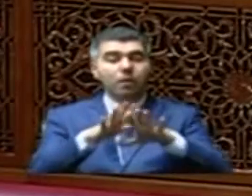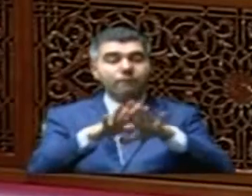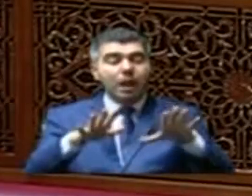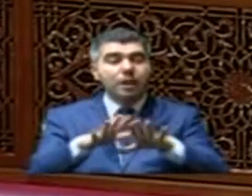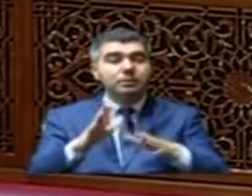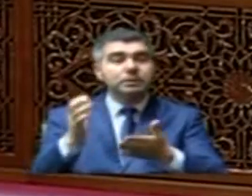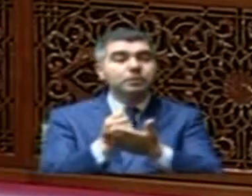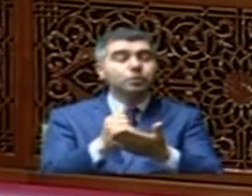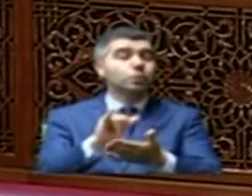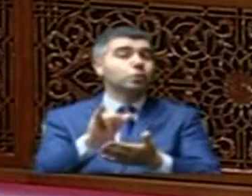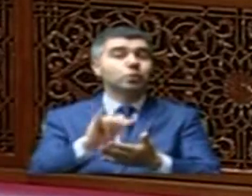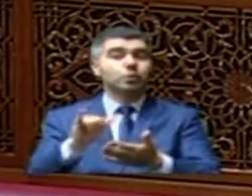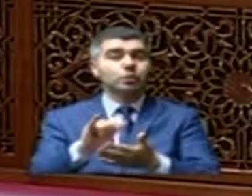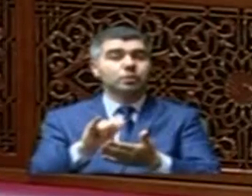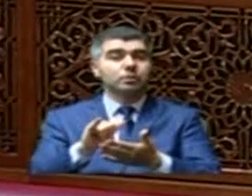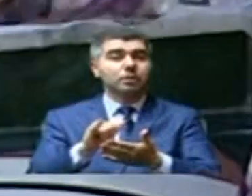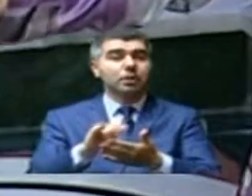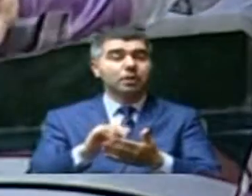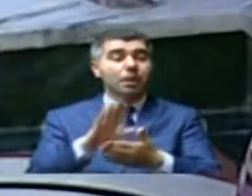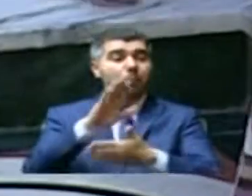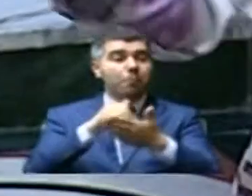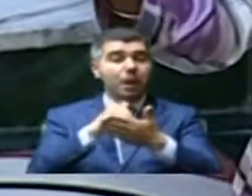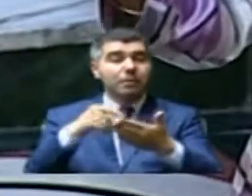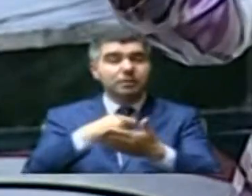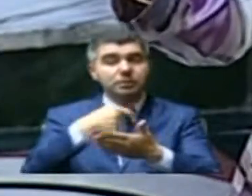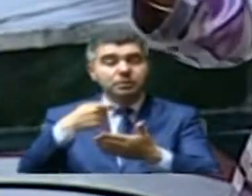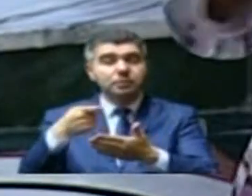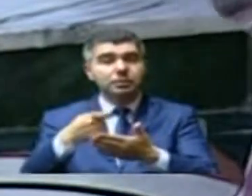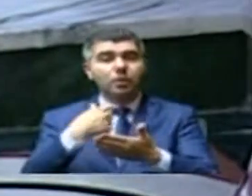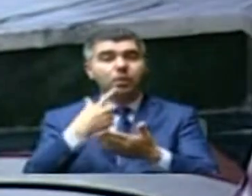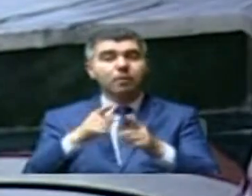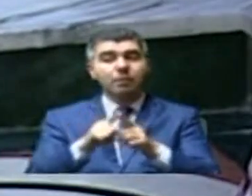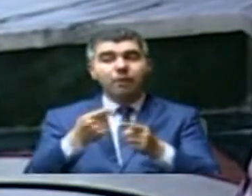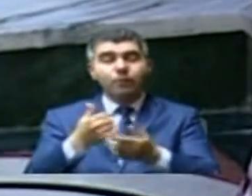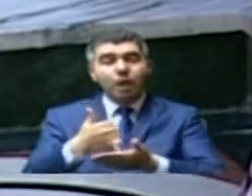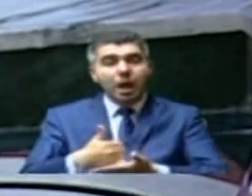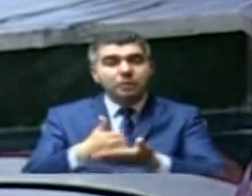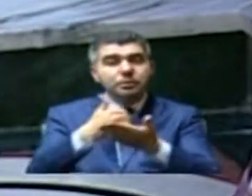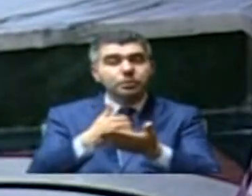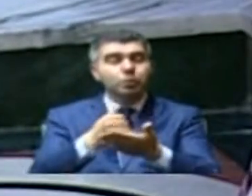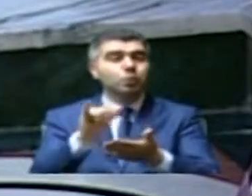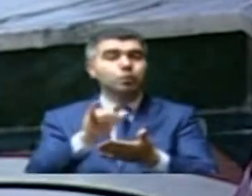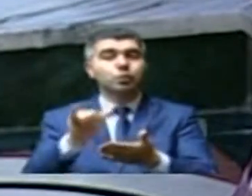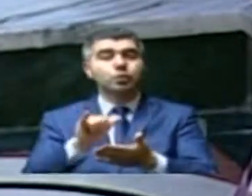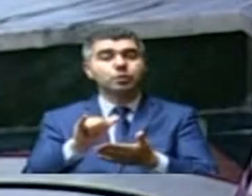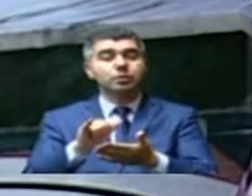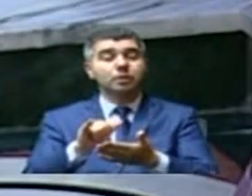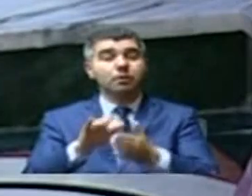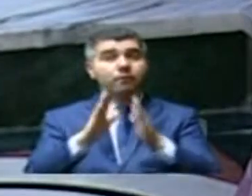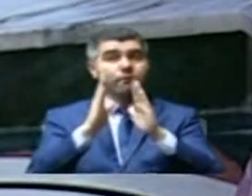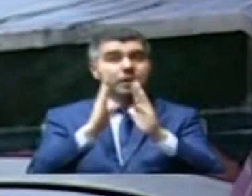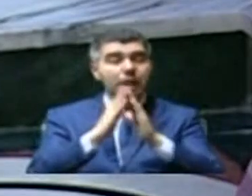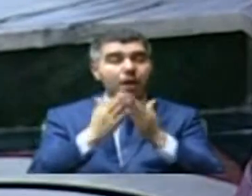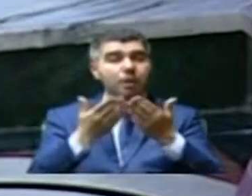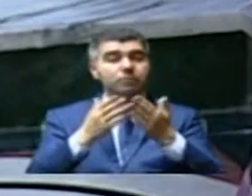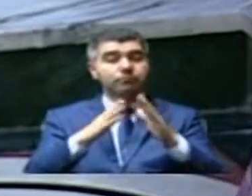حقيقي في جميع البرامج، كنمشيو نعطيو الفلوس ما كنعرفوش بعدا واش العقار مصفي ولا لا. بالتالي حنايا اليوم اشترطنا على الجماعات المحليه،